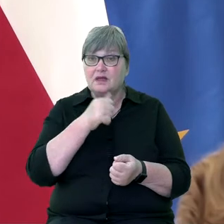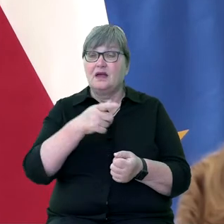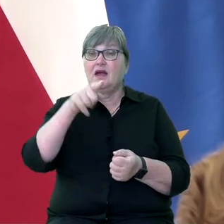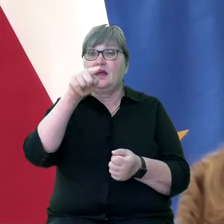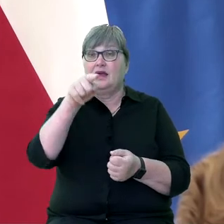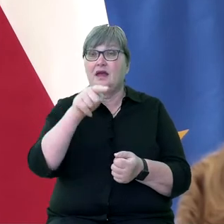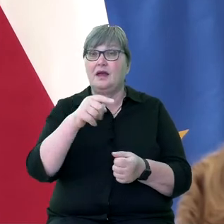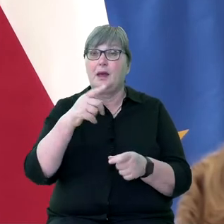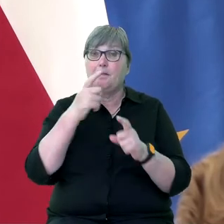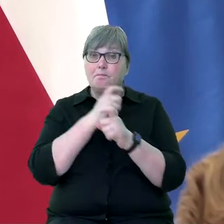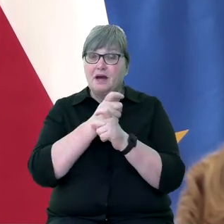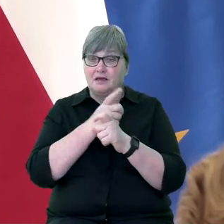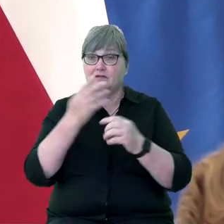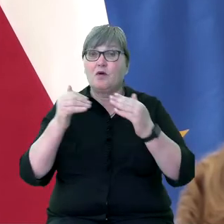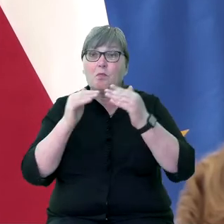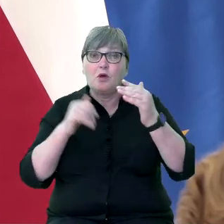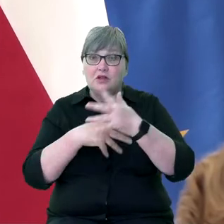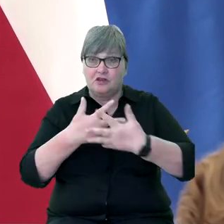I tutaj